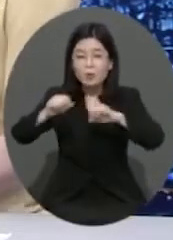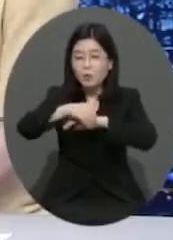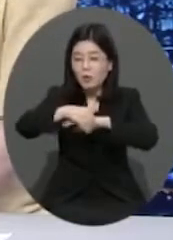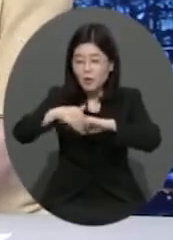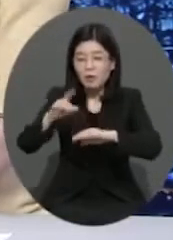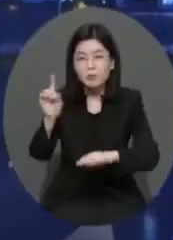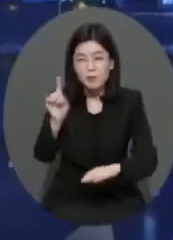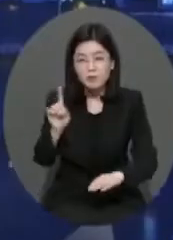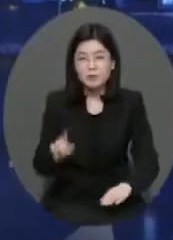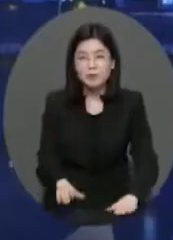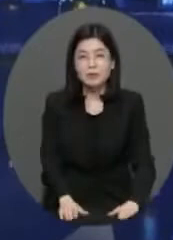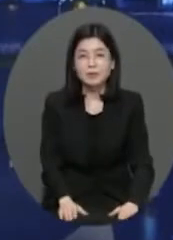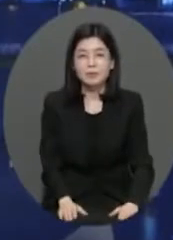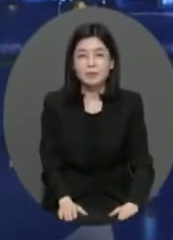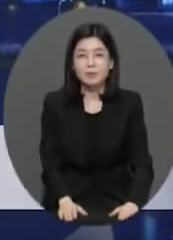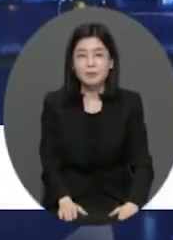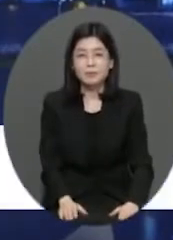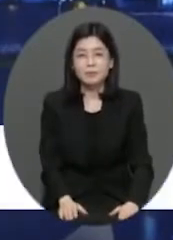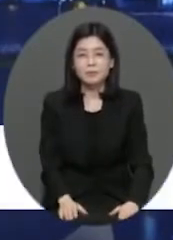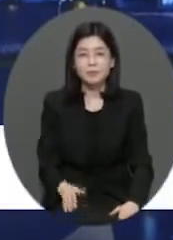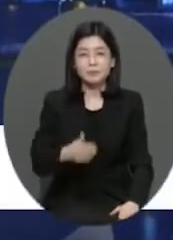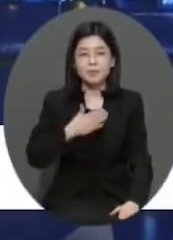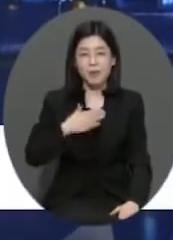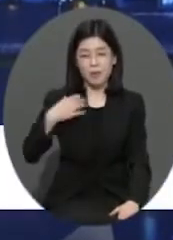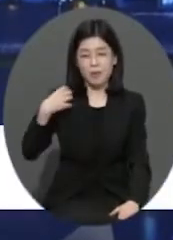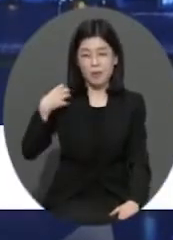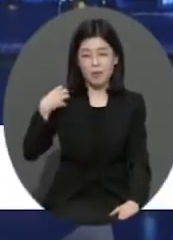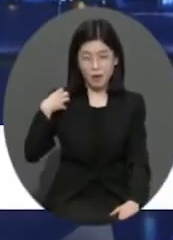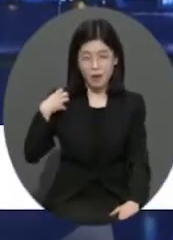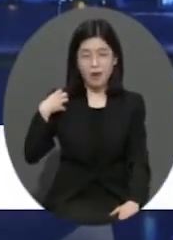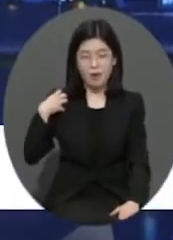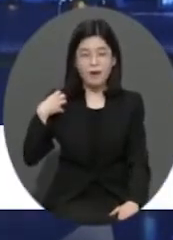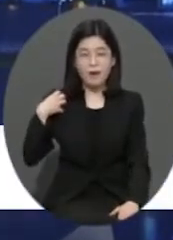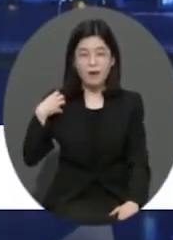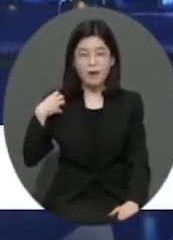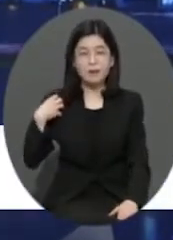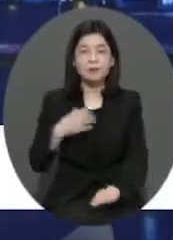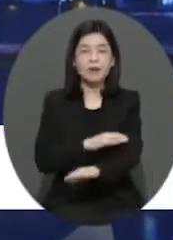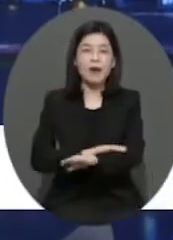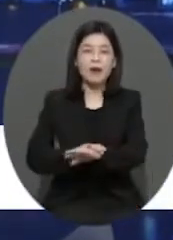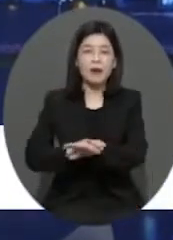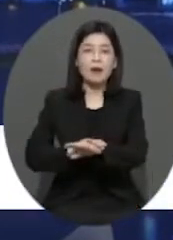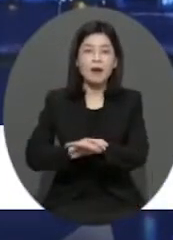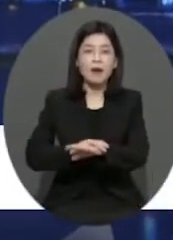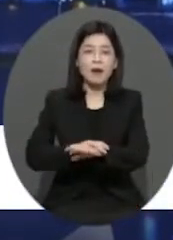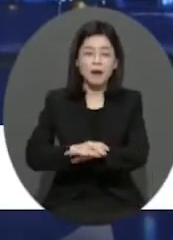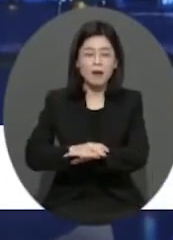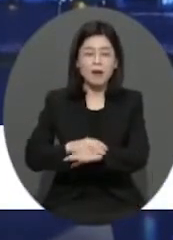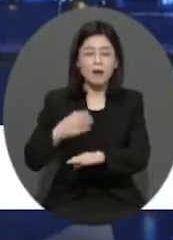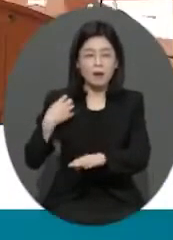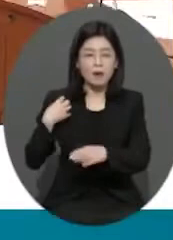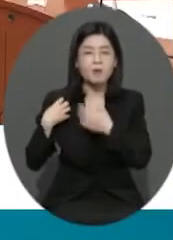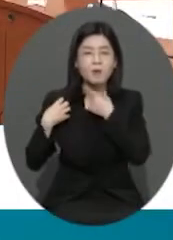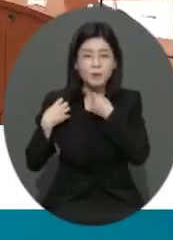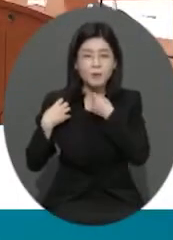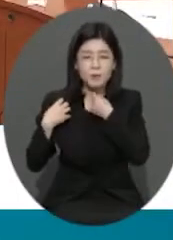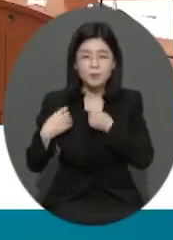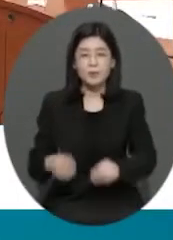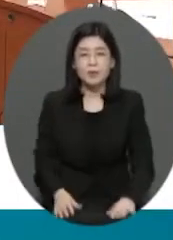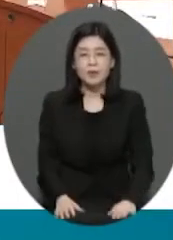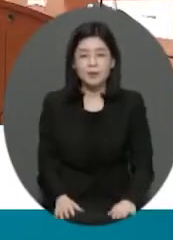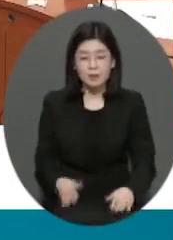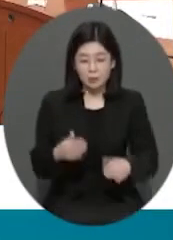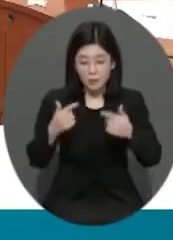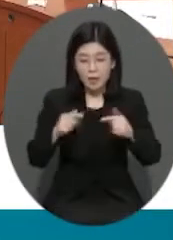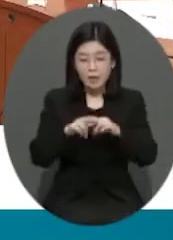네 우선은 당에서 맡은 역할에 대해서는 방금 말씀을 드렸고 어제가 이제 상임위가 과학기술 정보 방송